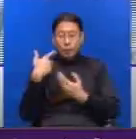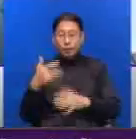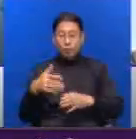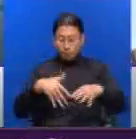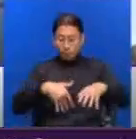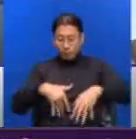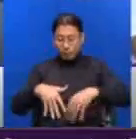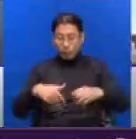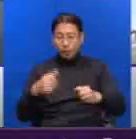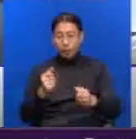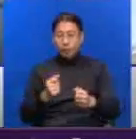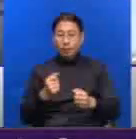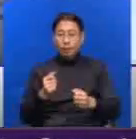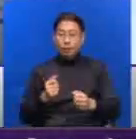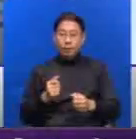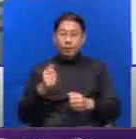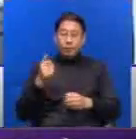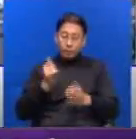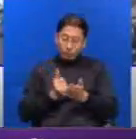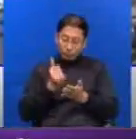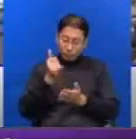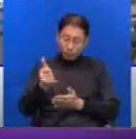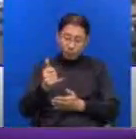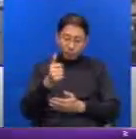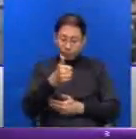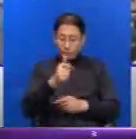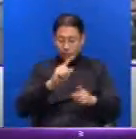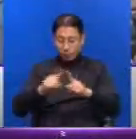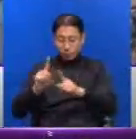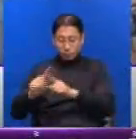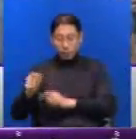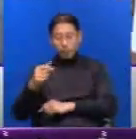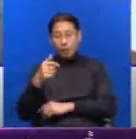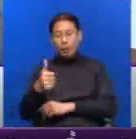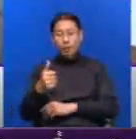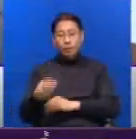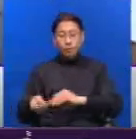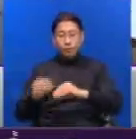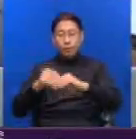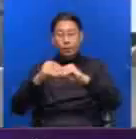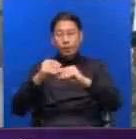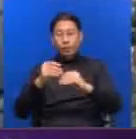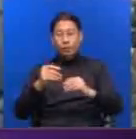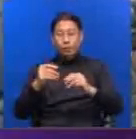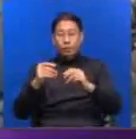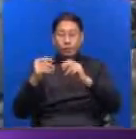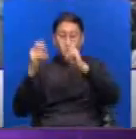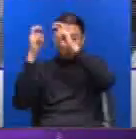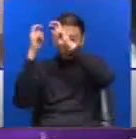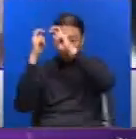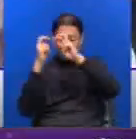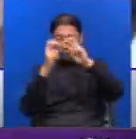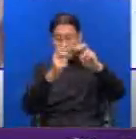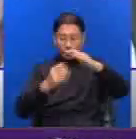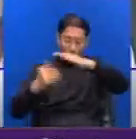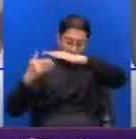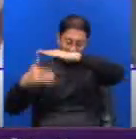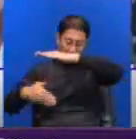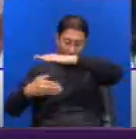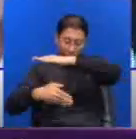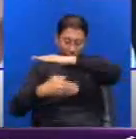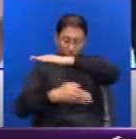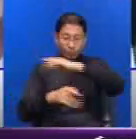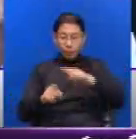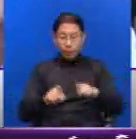ให้ประชาชนสามารถเดินทางได้สะดวกมากยิ่งขึ้นส่งผลให้การใช้บริการรถไฟฟ้า MRTในช่วงนี้เริ่มกลับเข้าสู่ภาวะ